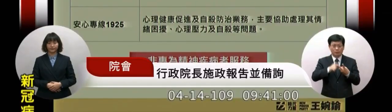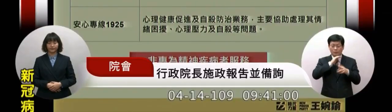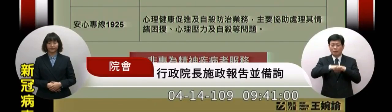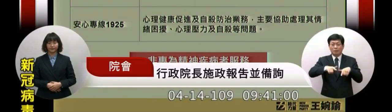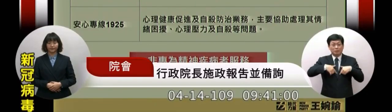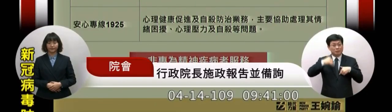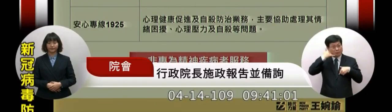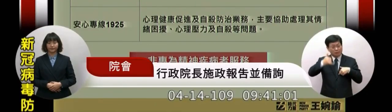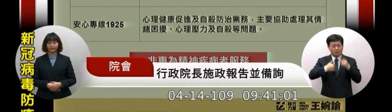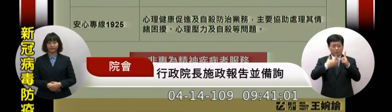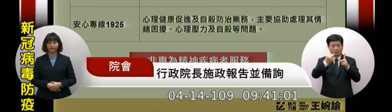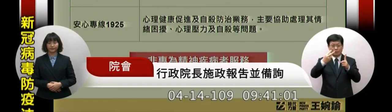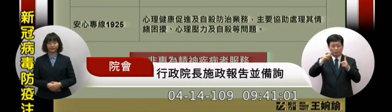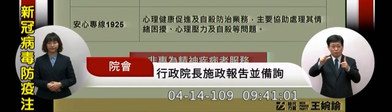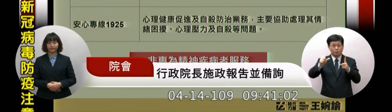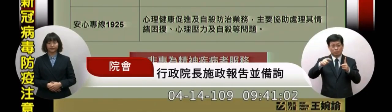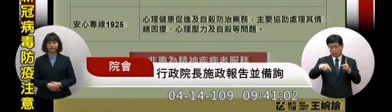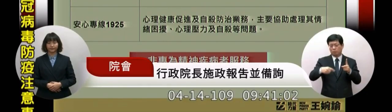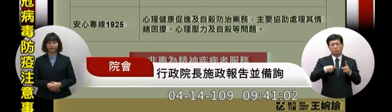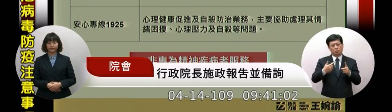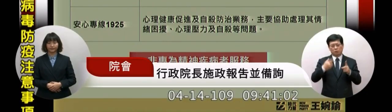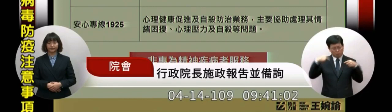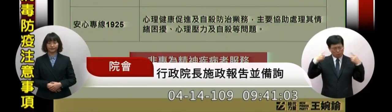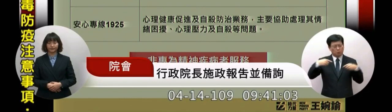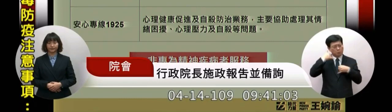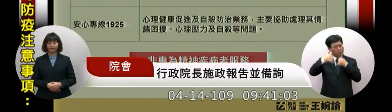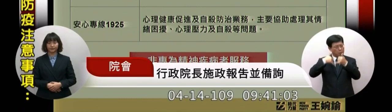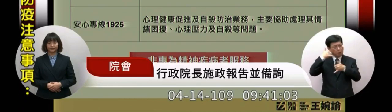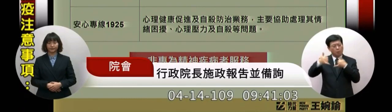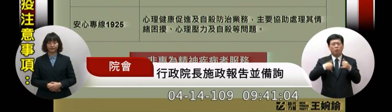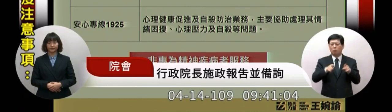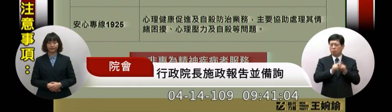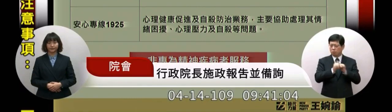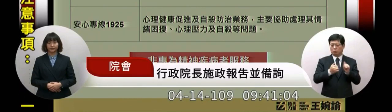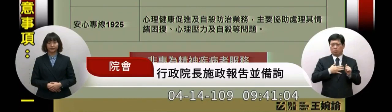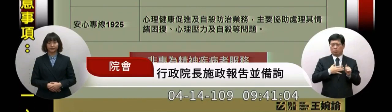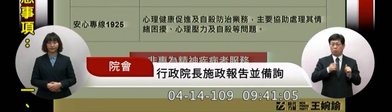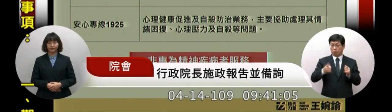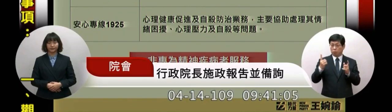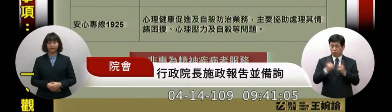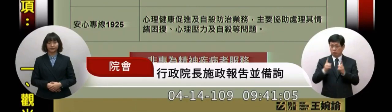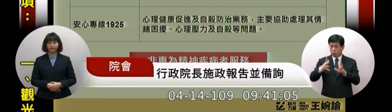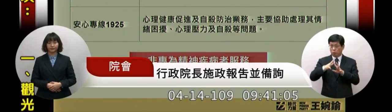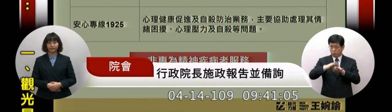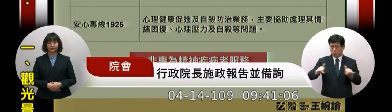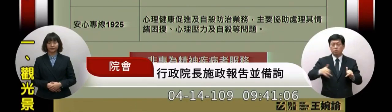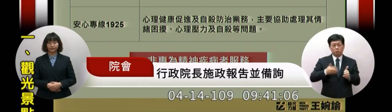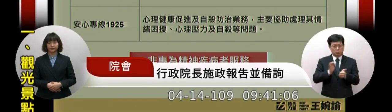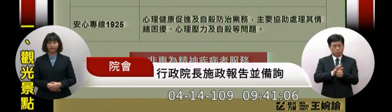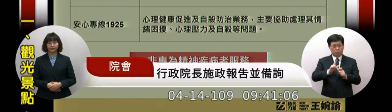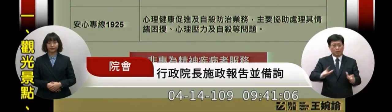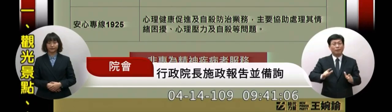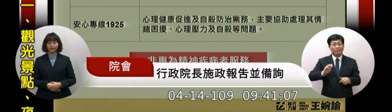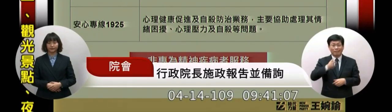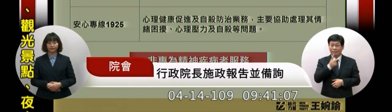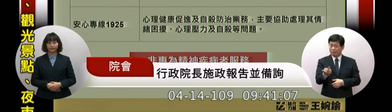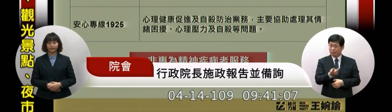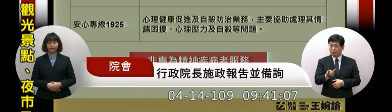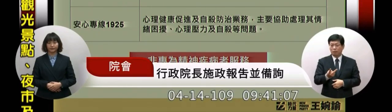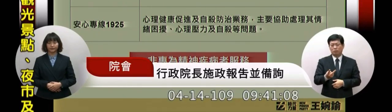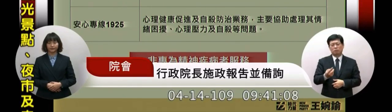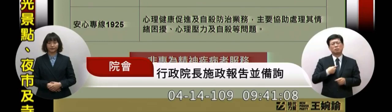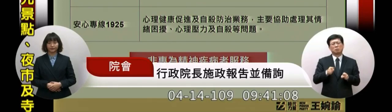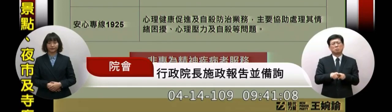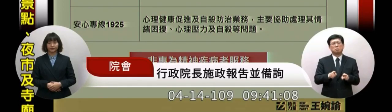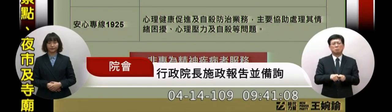安心专线1925，这部分其实都已经很频繁的被使用，大家也都国民也都很清楚的知道，我觉得这是对国民来说有很大的帮助。但是这两个都是广